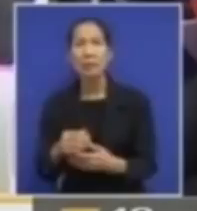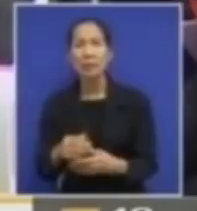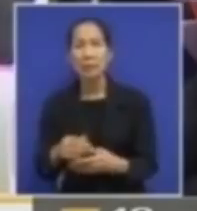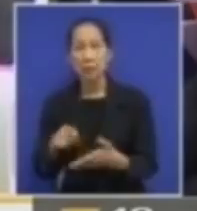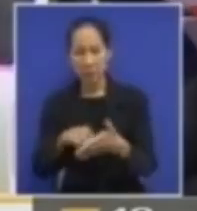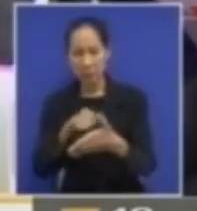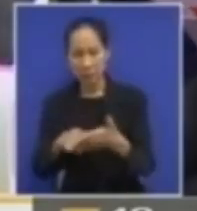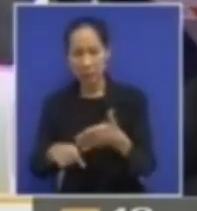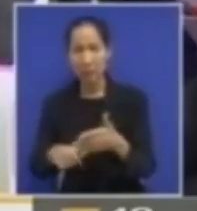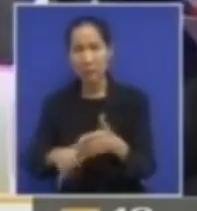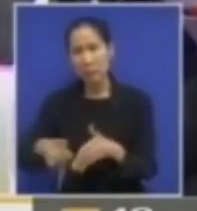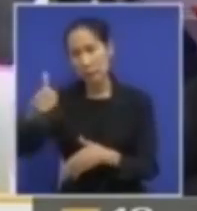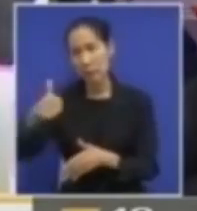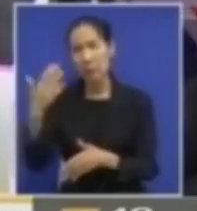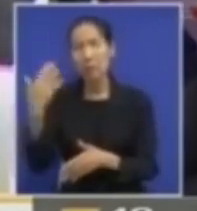265ที่นั่ง